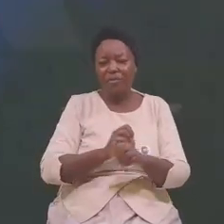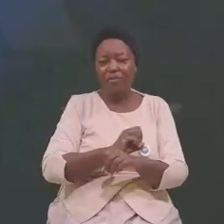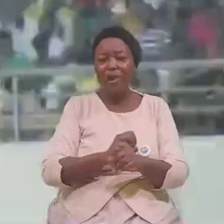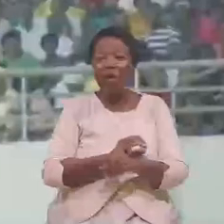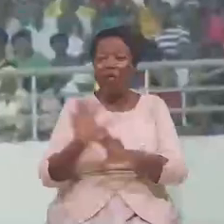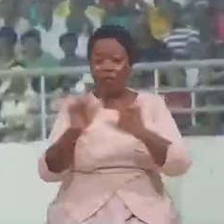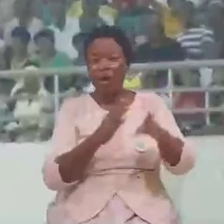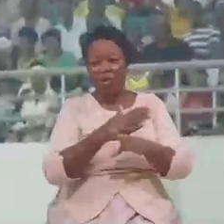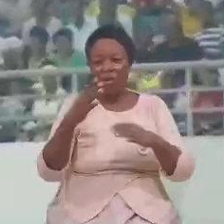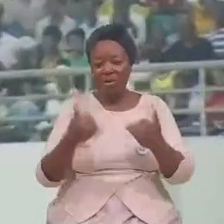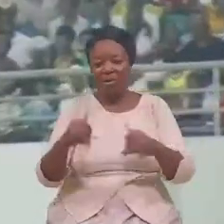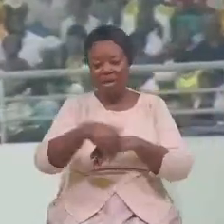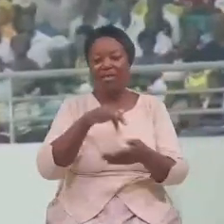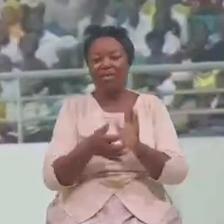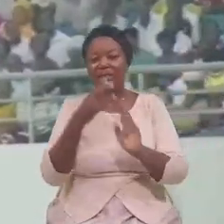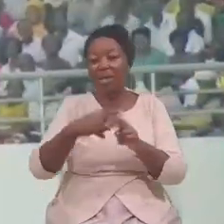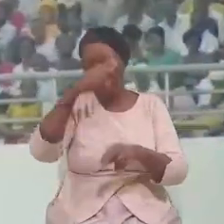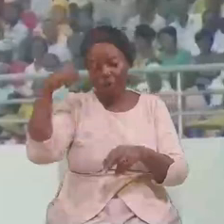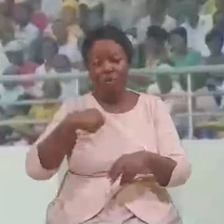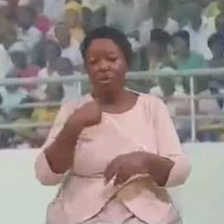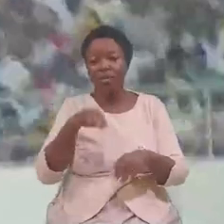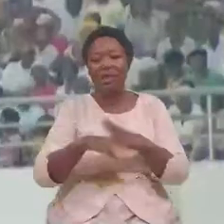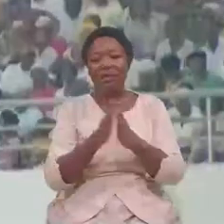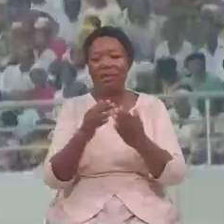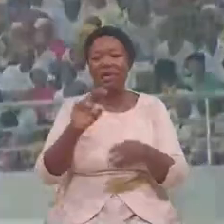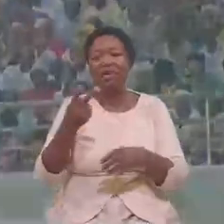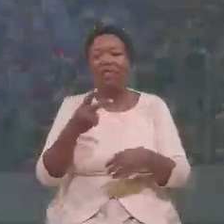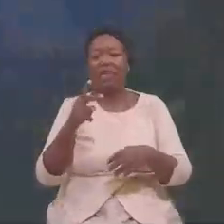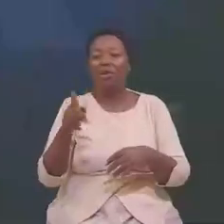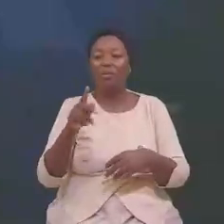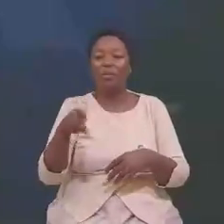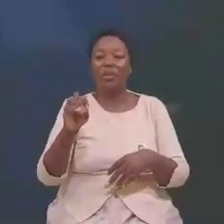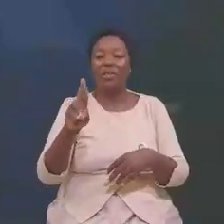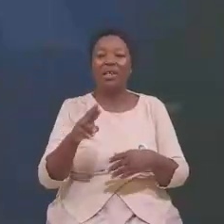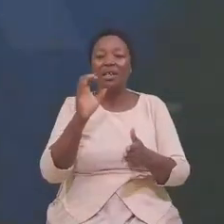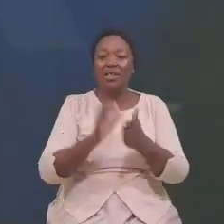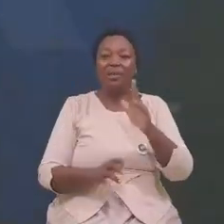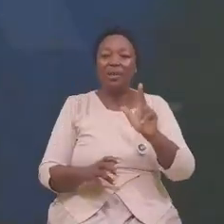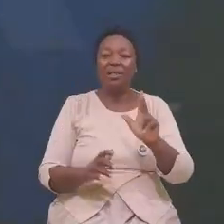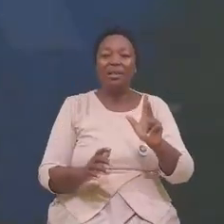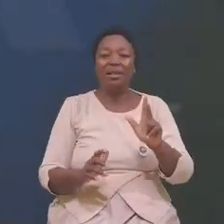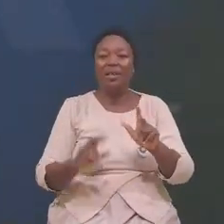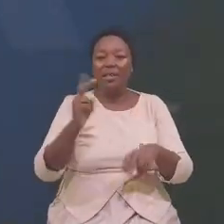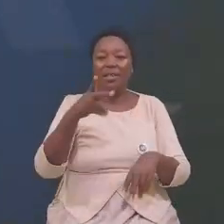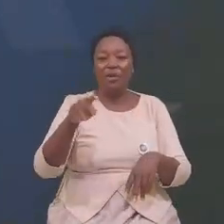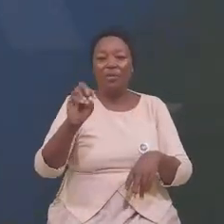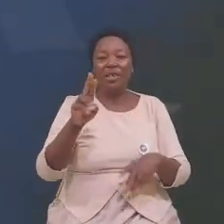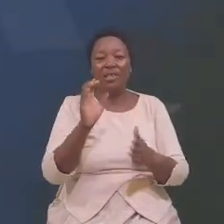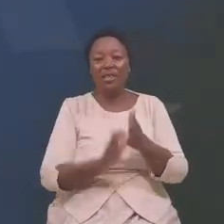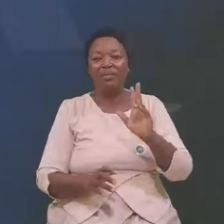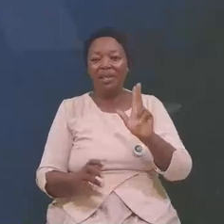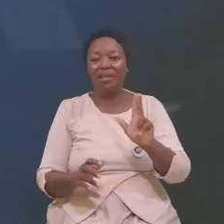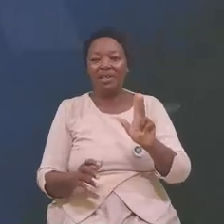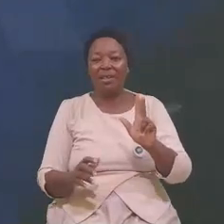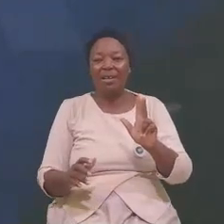vie. Parce qu'on nous dit en 2 Pierre au chapitre 3, 2 Pierre chapitre 3, je vous lis ici